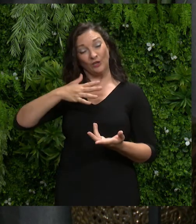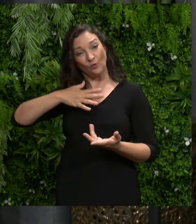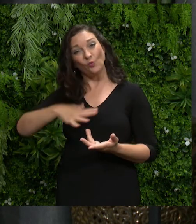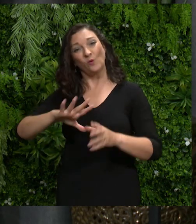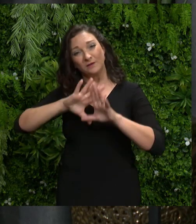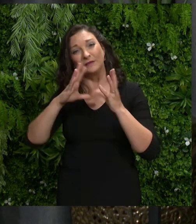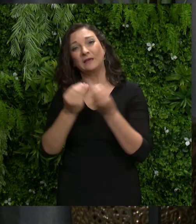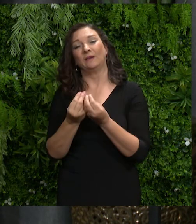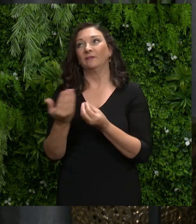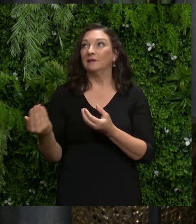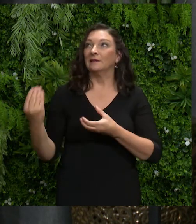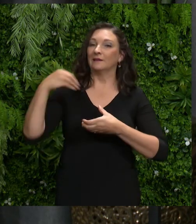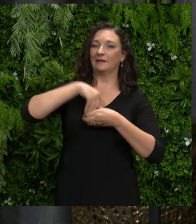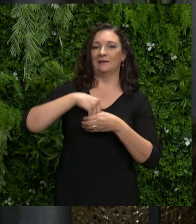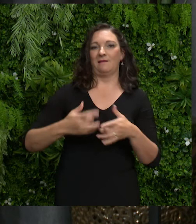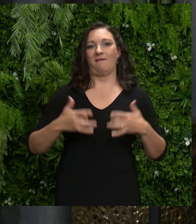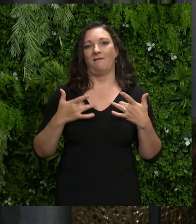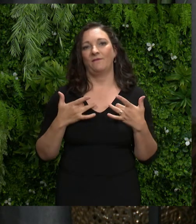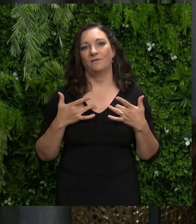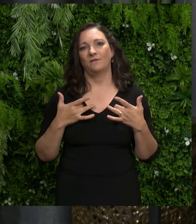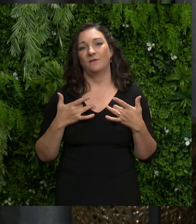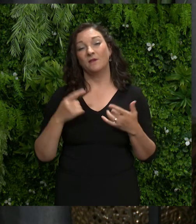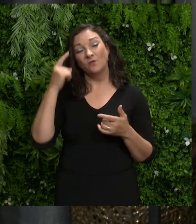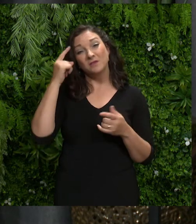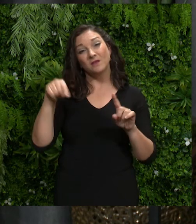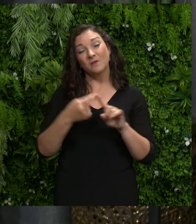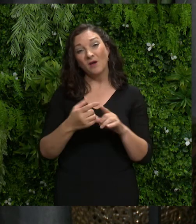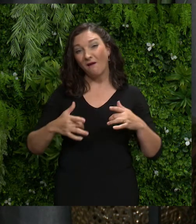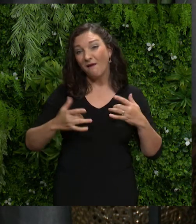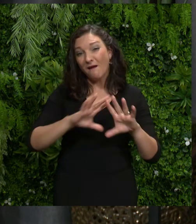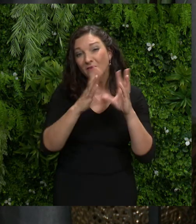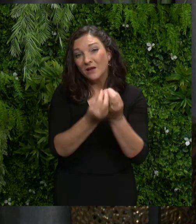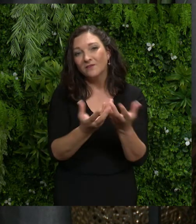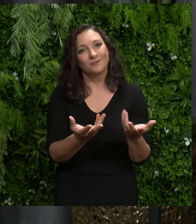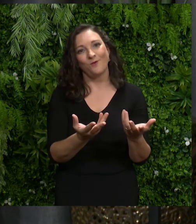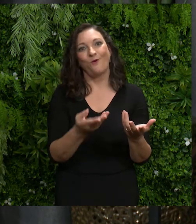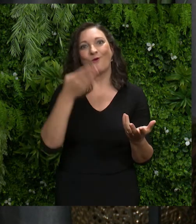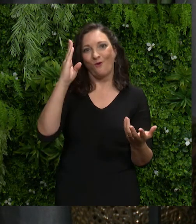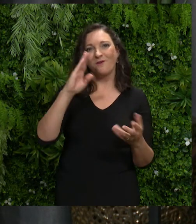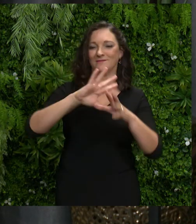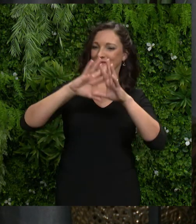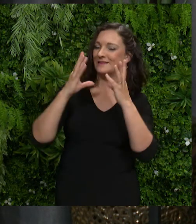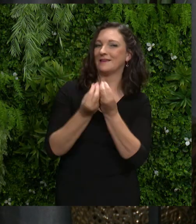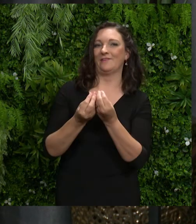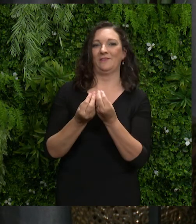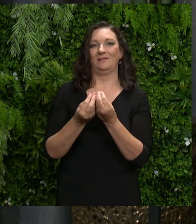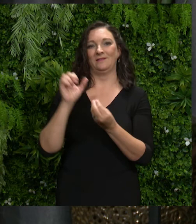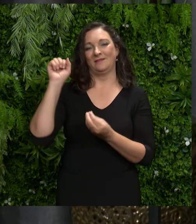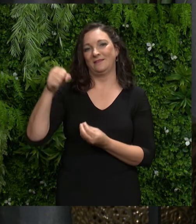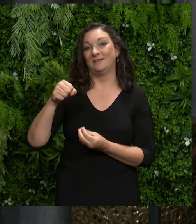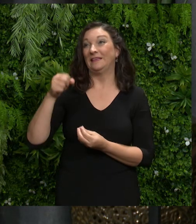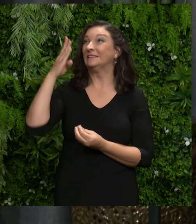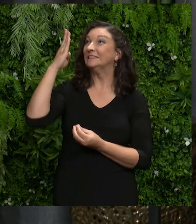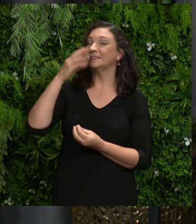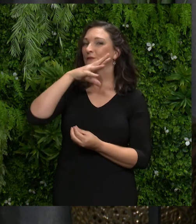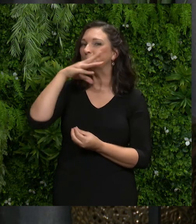tussen ons en ons lewe kom staan. Want as jy mooi daaroor dink, is die lewe nie alles nie. Maar God is en bly alles.